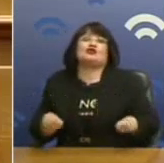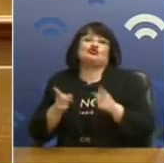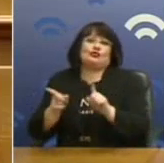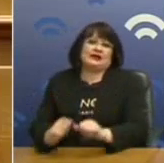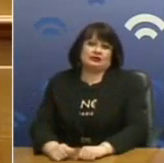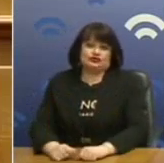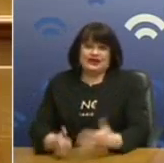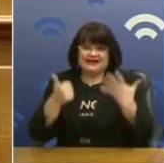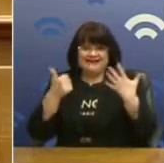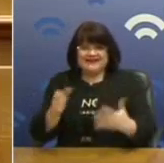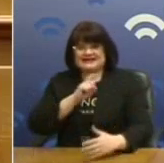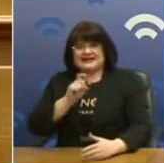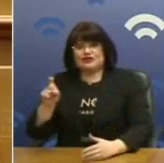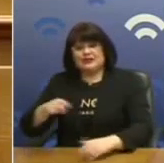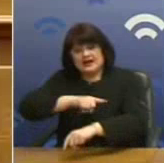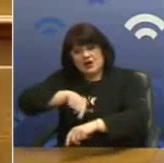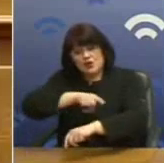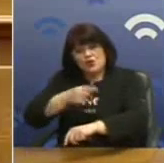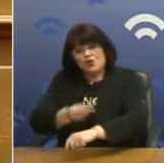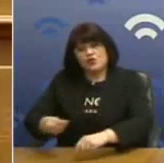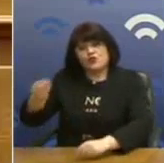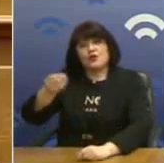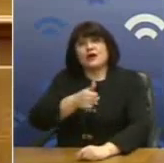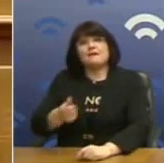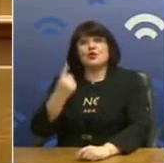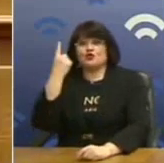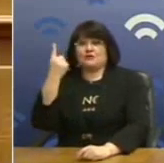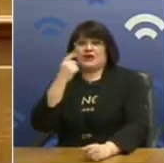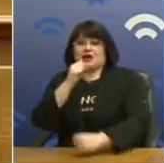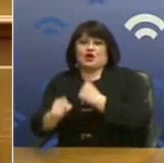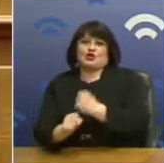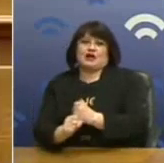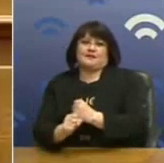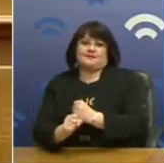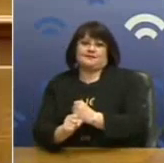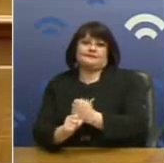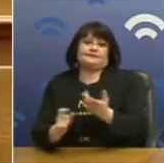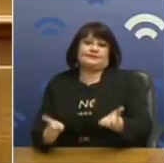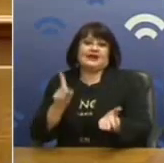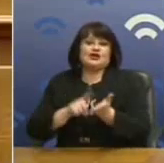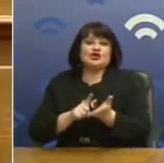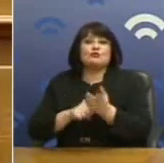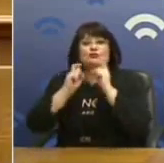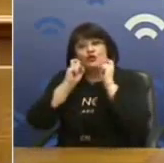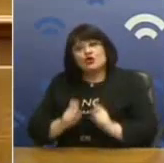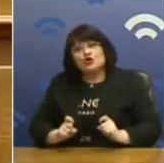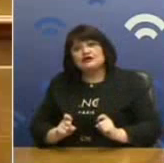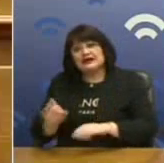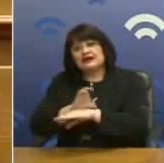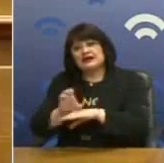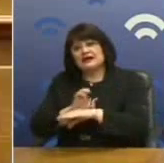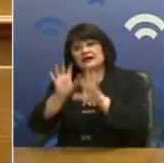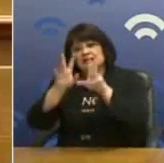6 εκατομμύρια υπερορίες καταγράφηκαν μόνο σε μια χρονιά χάρη στο νόμο για υποχρεωτική ηλεκτρονική δήλωση των υπερορίων από